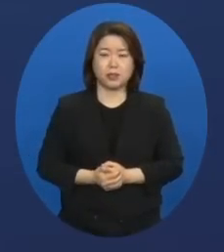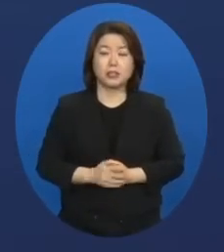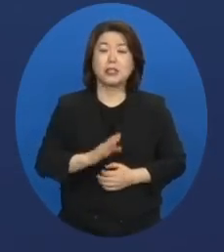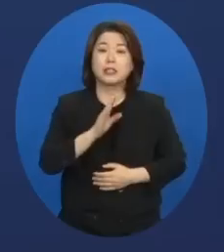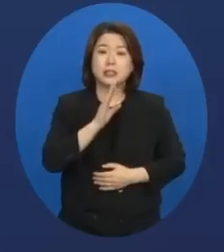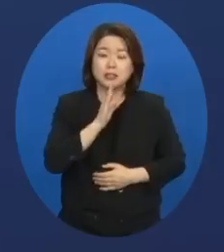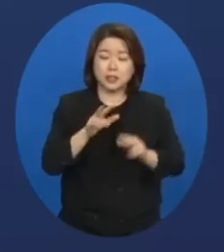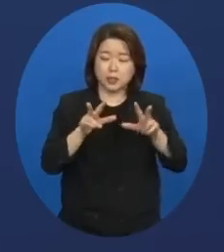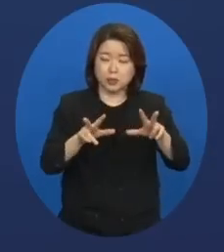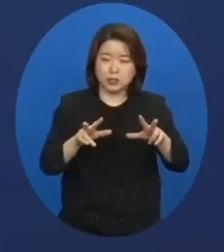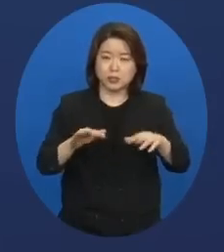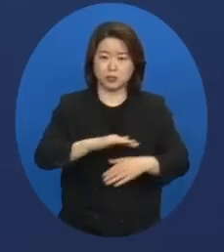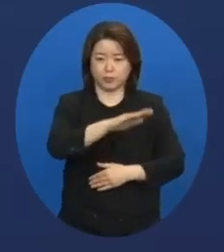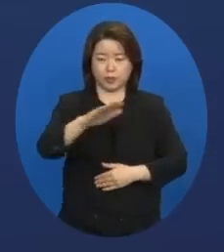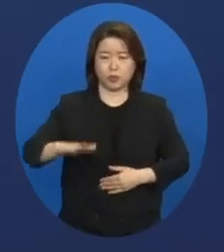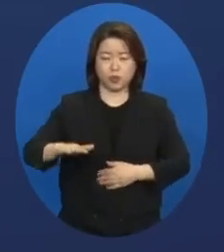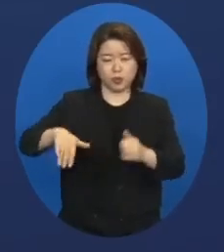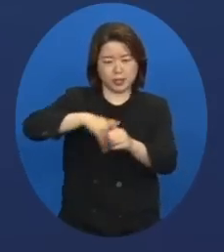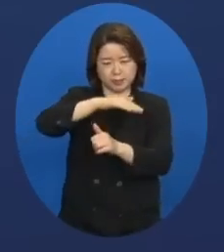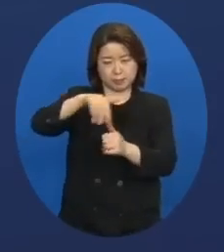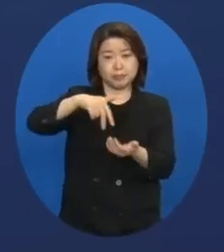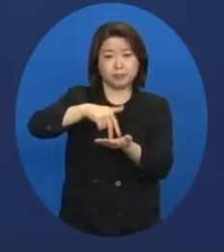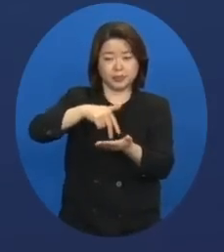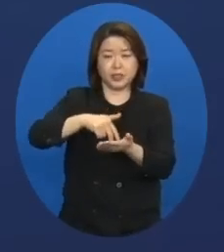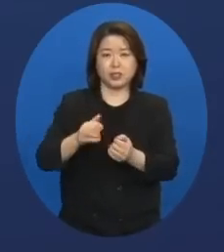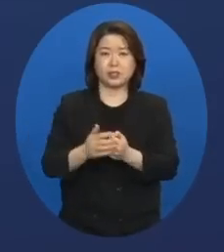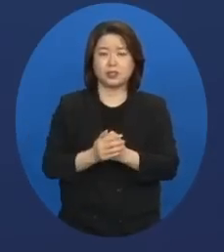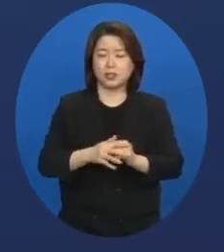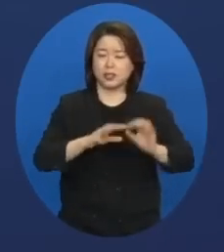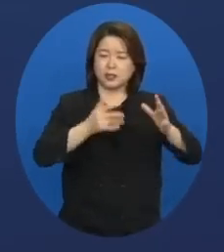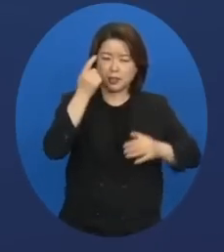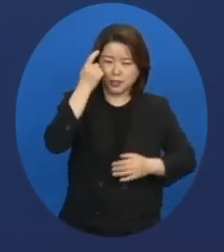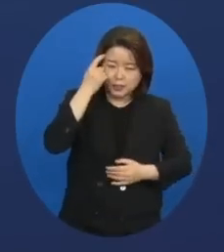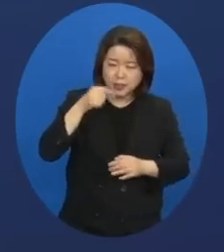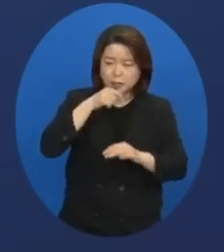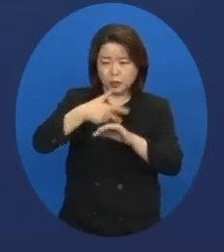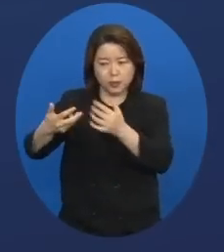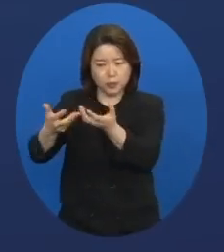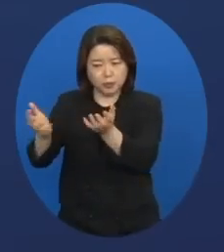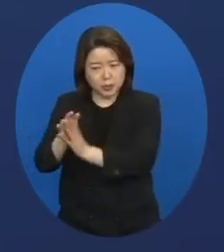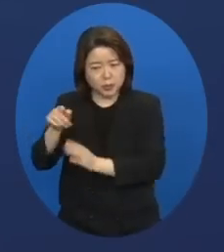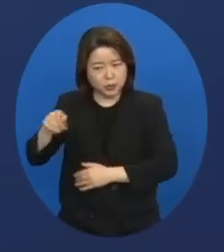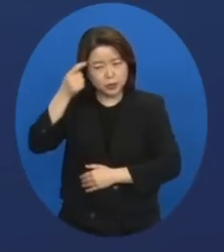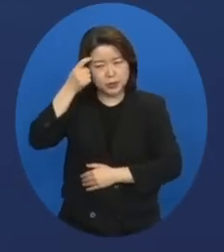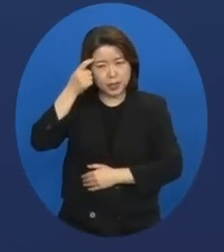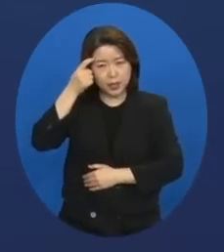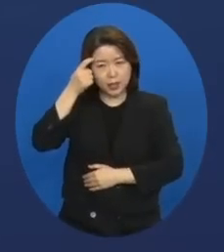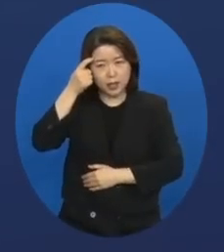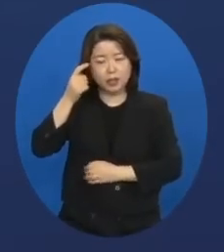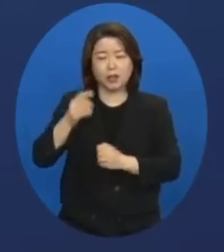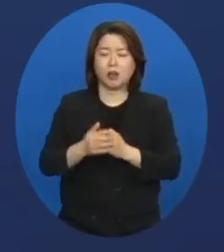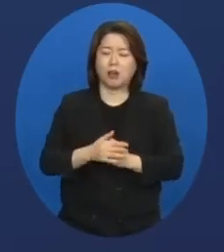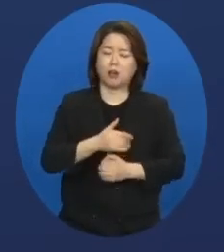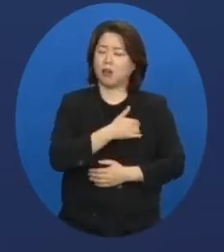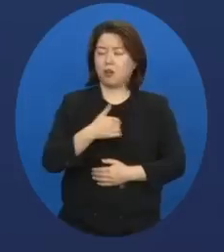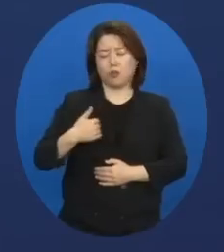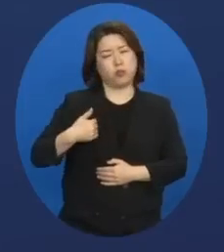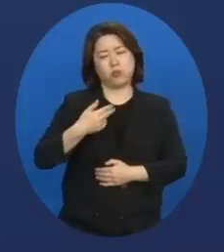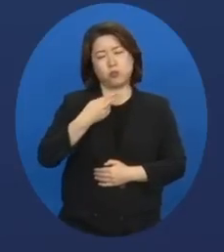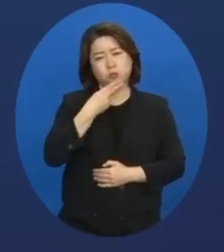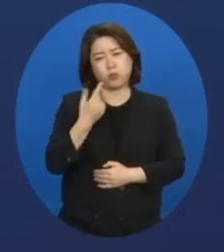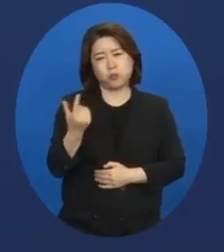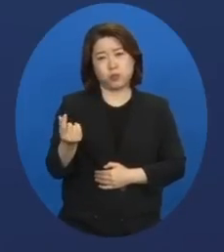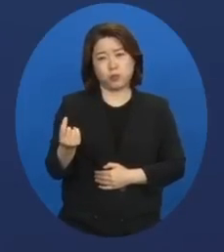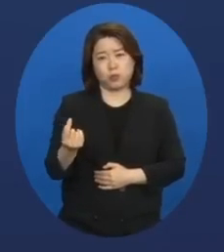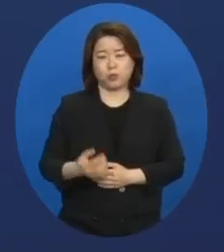실제로 지금 현재 우리의 형편은 나라를 생각하고 민족을 생각하고 할 여유가 없어